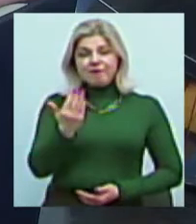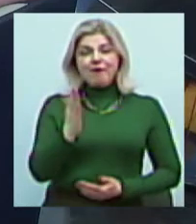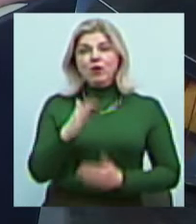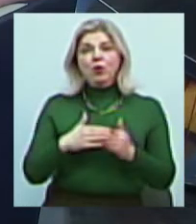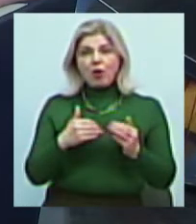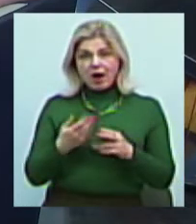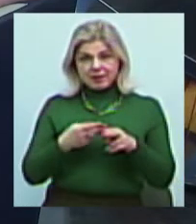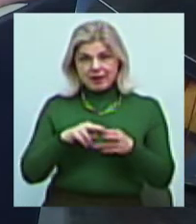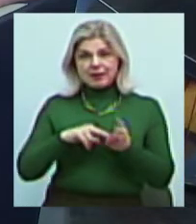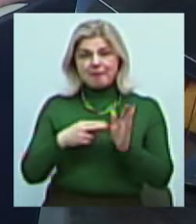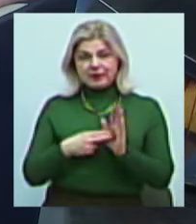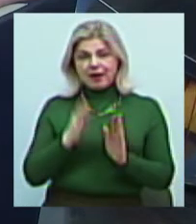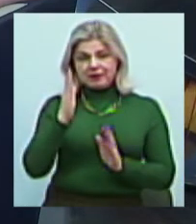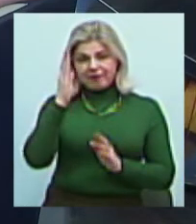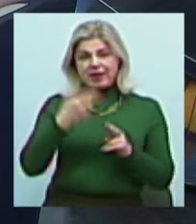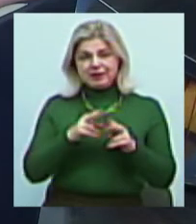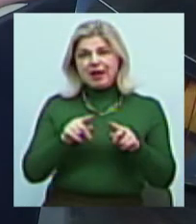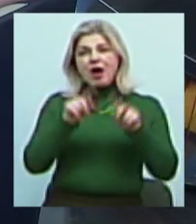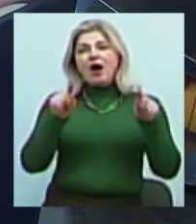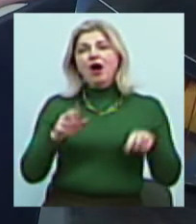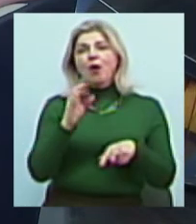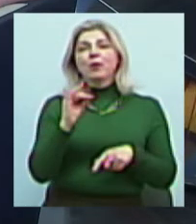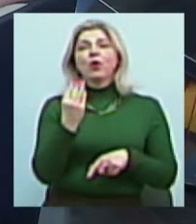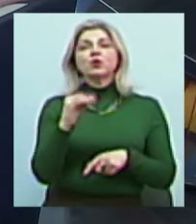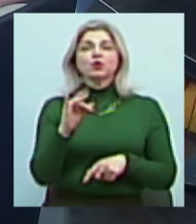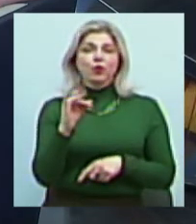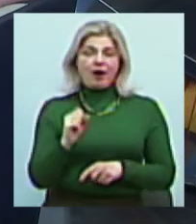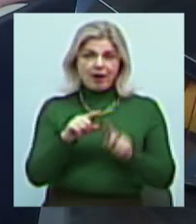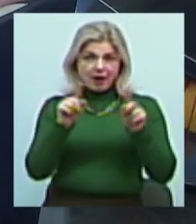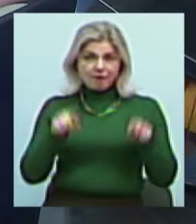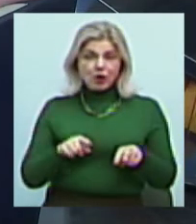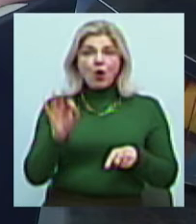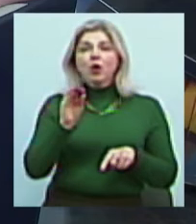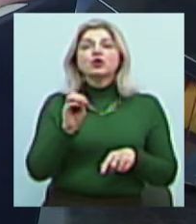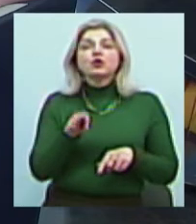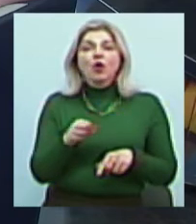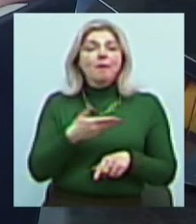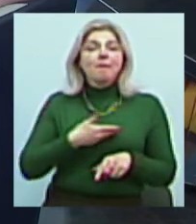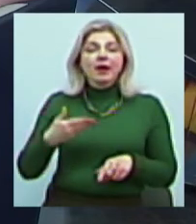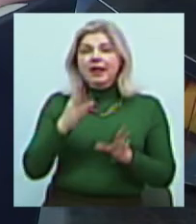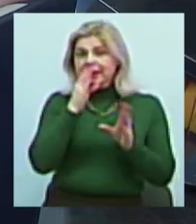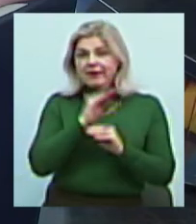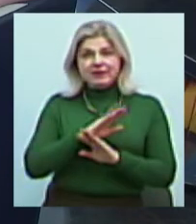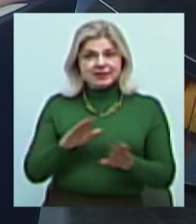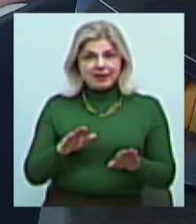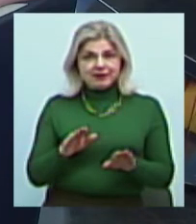план перспективного розвитку. Це така брошура, міста, да, ще Миколаєва. Так, брошура. Про що ми ще не встигли